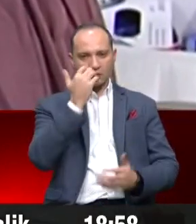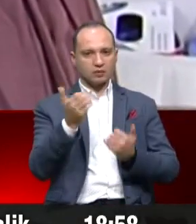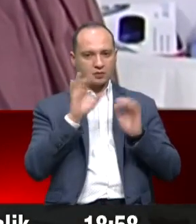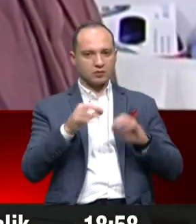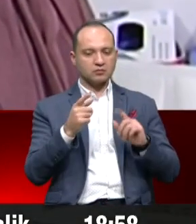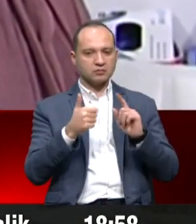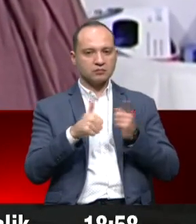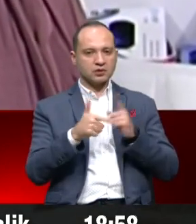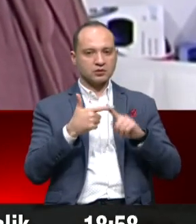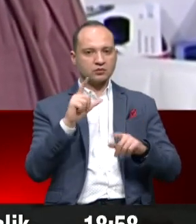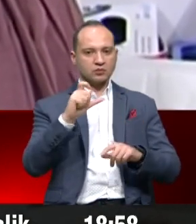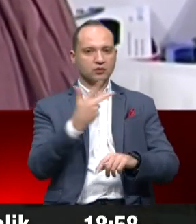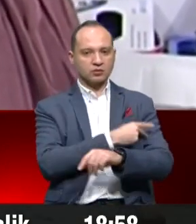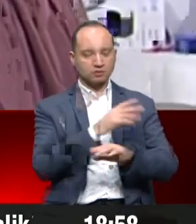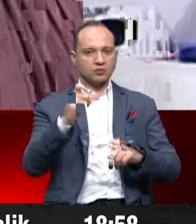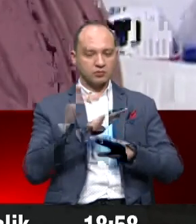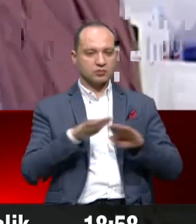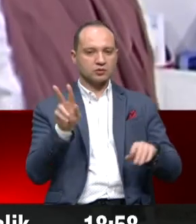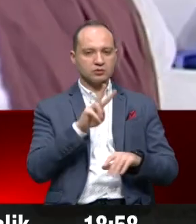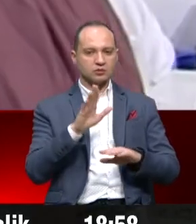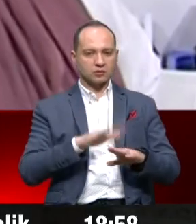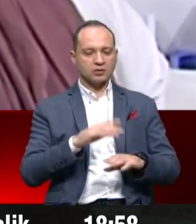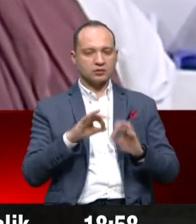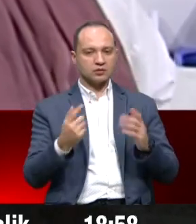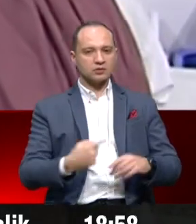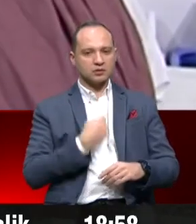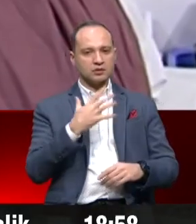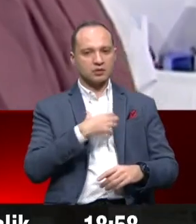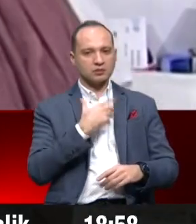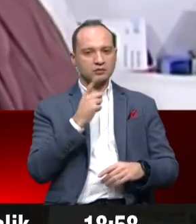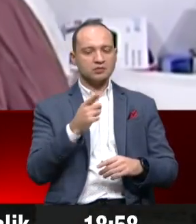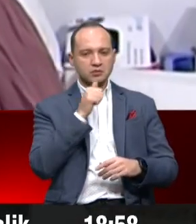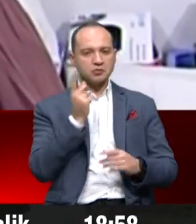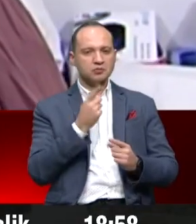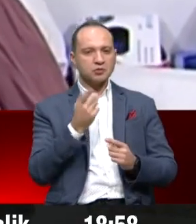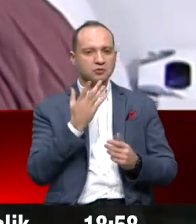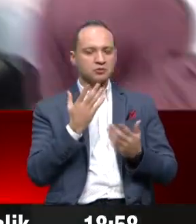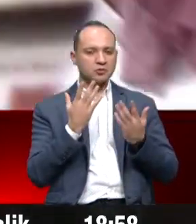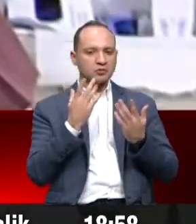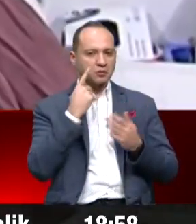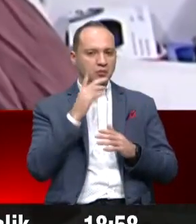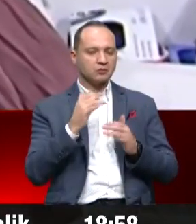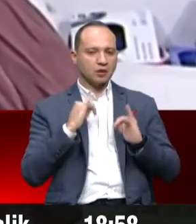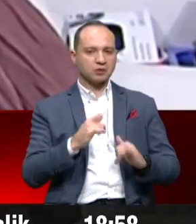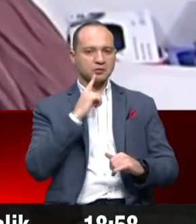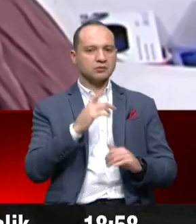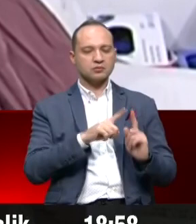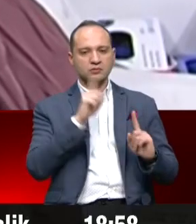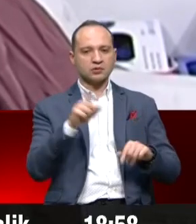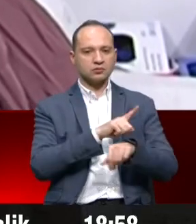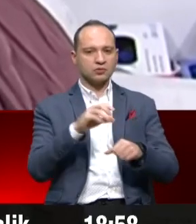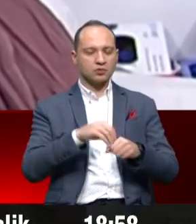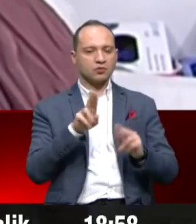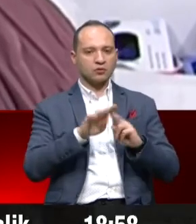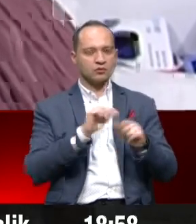birinci ve ikinci dolaşırız yapıldı mı satır yapılışı yapıldı kendinize Görmedim yani bir zaman geçmiş bu